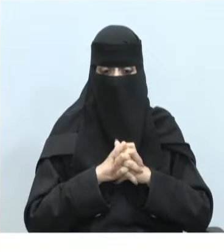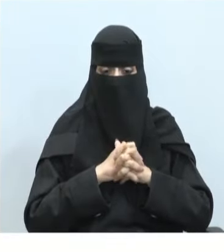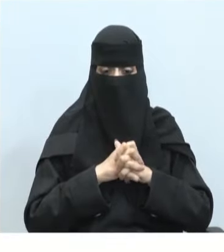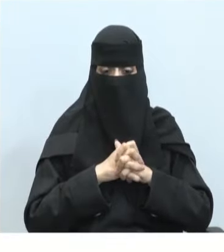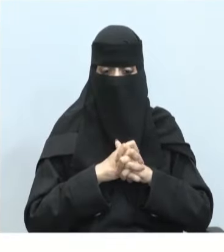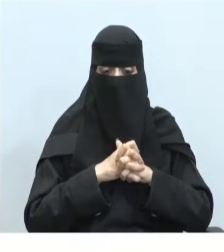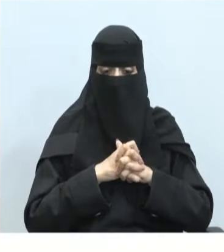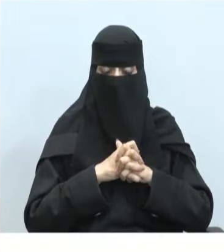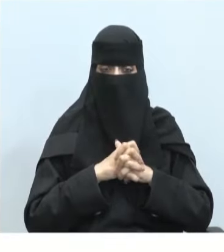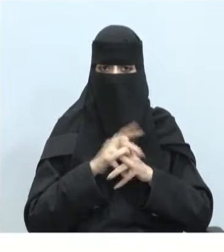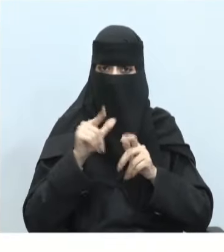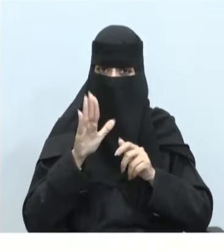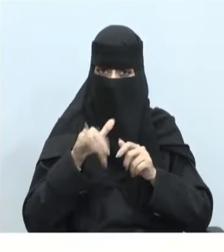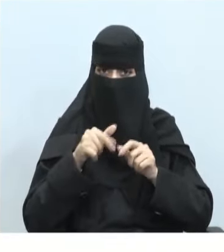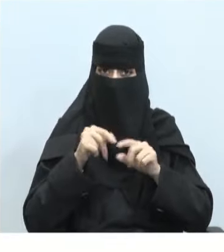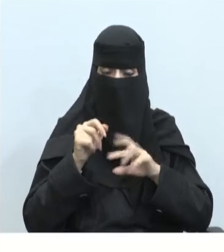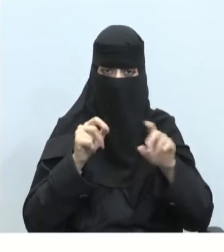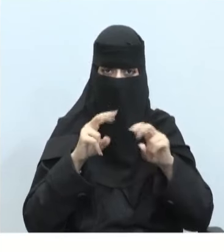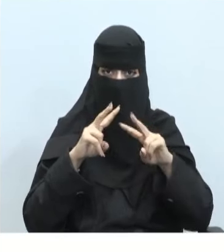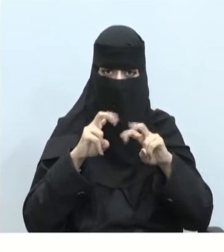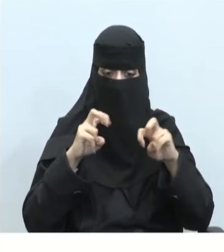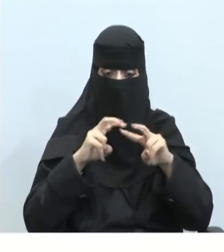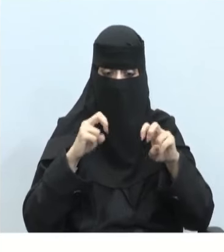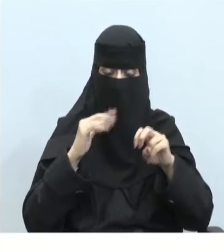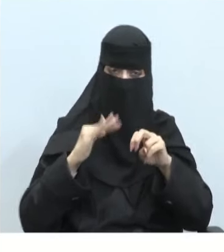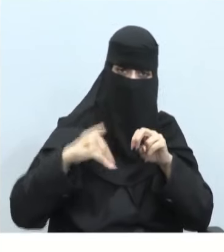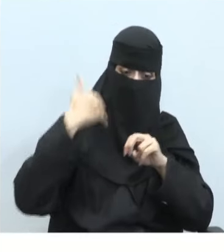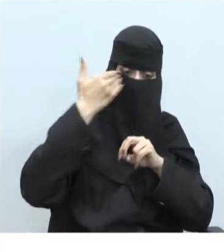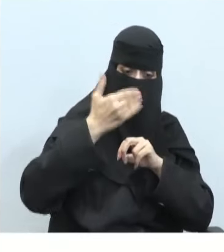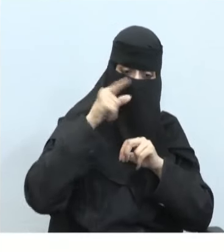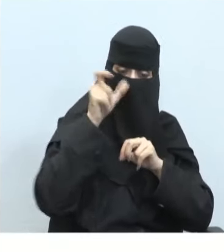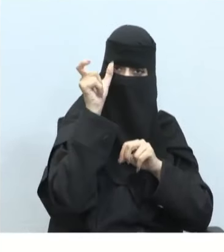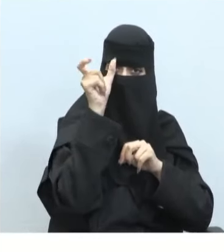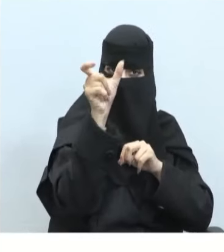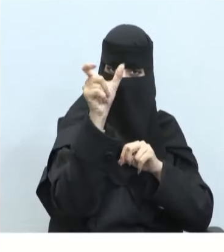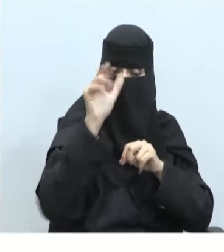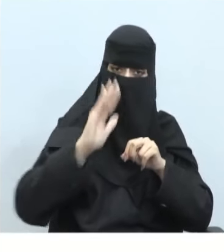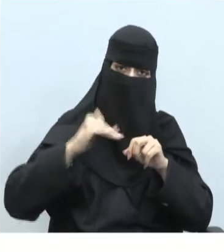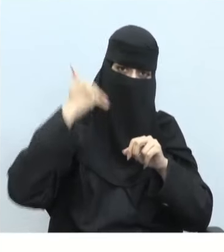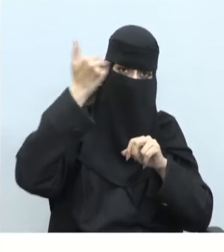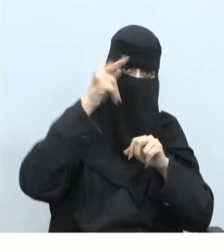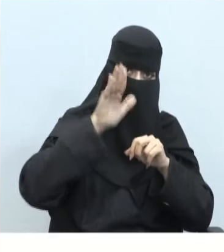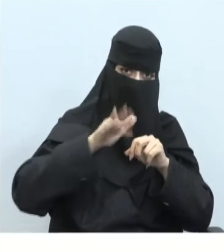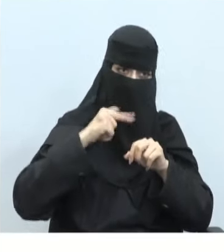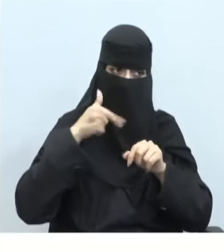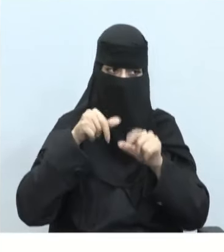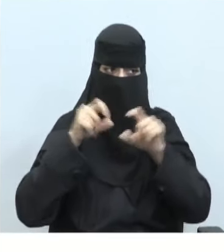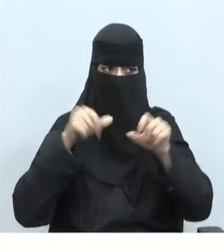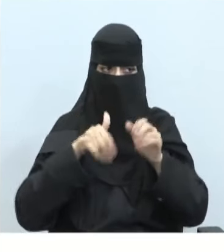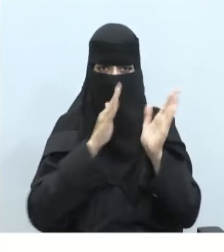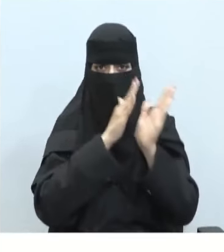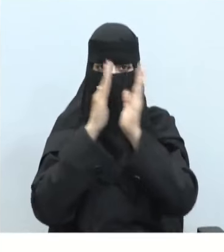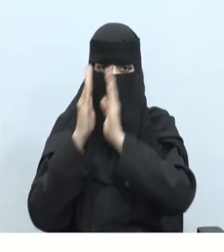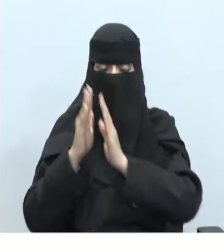الخطوه يا زر بحث عن التالي الكلمه التاليه الموجوده في